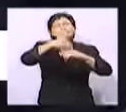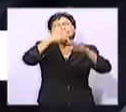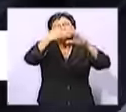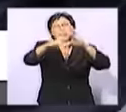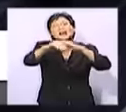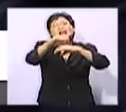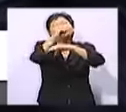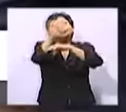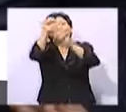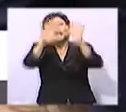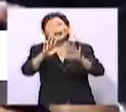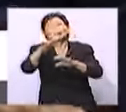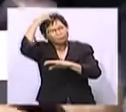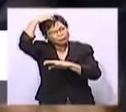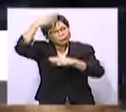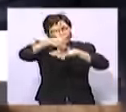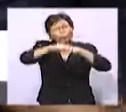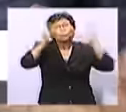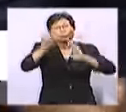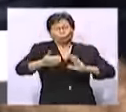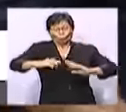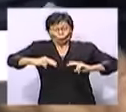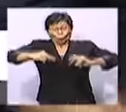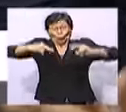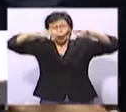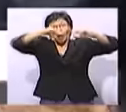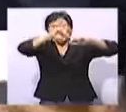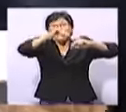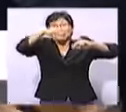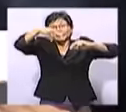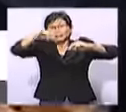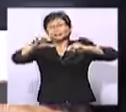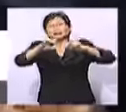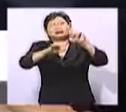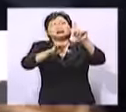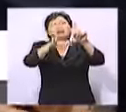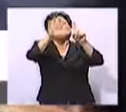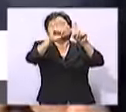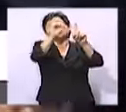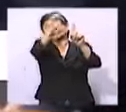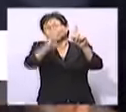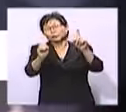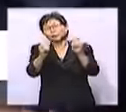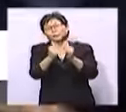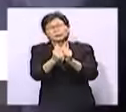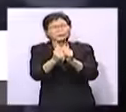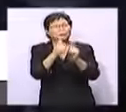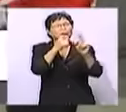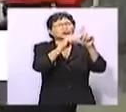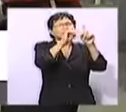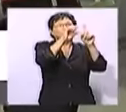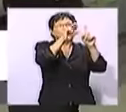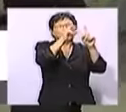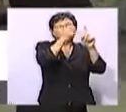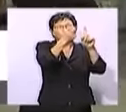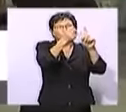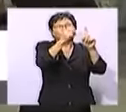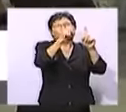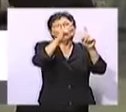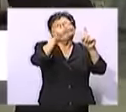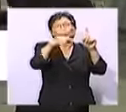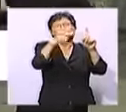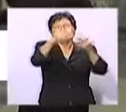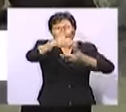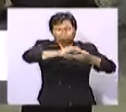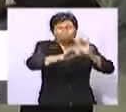Selangor. Pos Malaysia berjaya meningkatkan kapasiti IPC lebih 150%, iaitu daripada 112,000